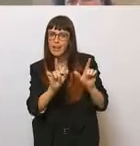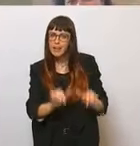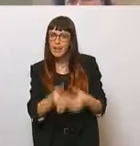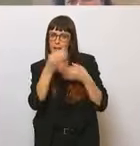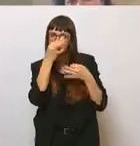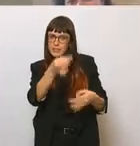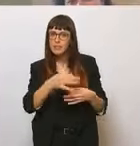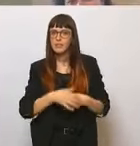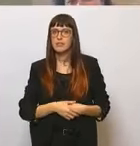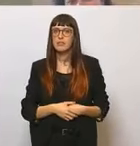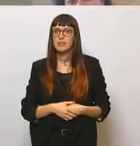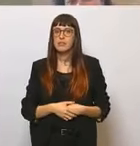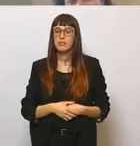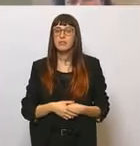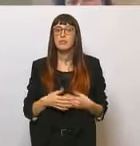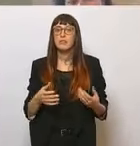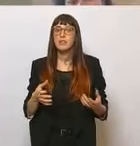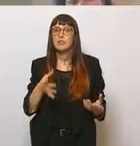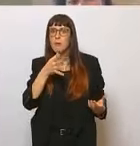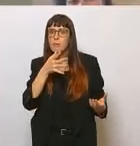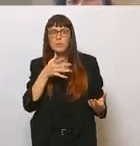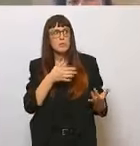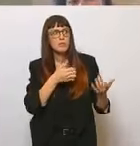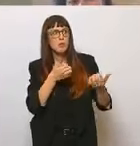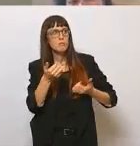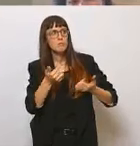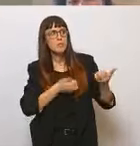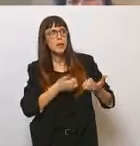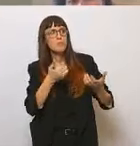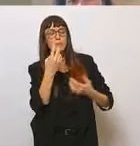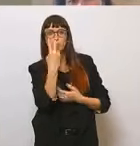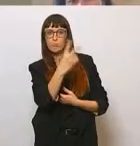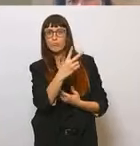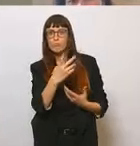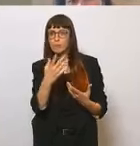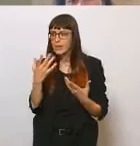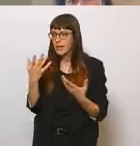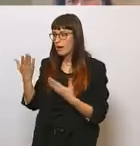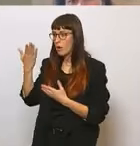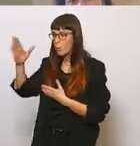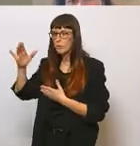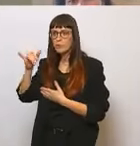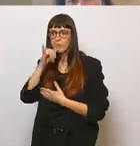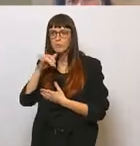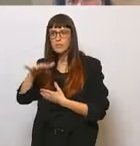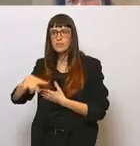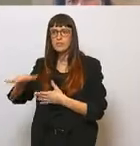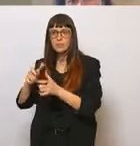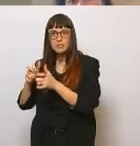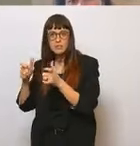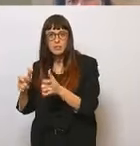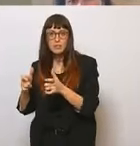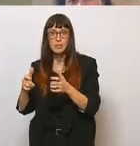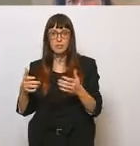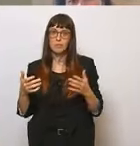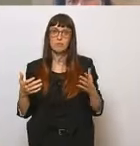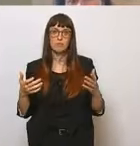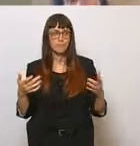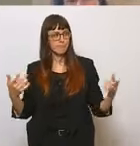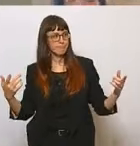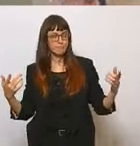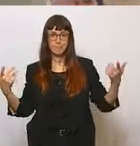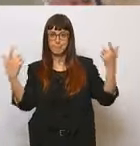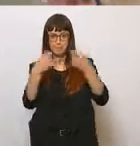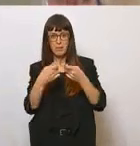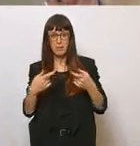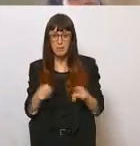Vous ne pouvez pas mettre vos services sur la même page, mais vous pouvez mettre ça sur la prochaine page. Vous ne pouvez pas mettre ça en haut,